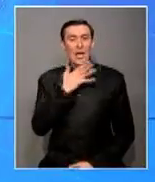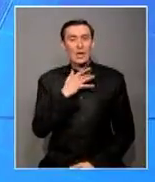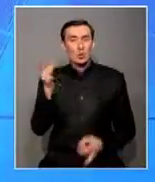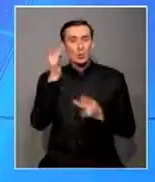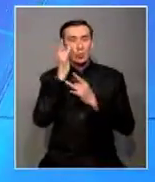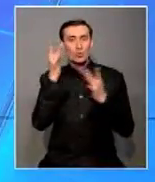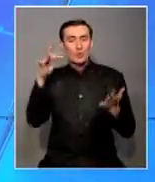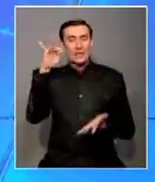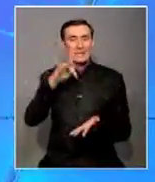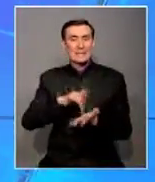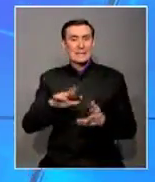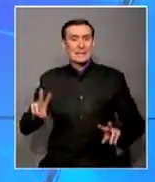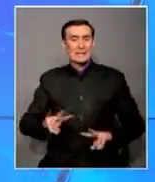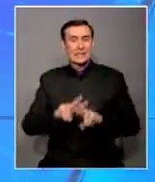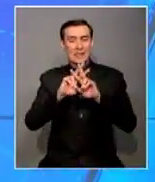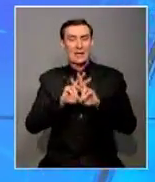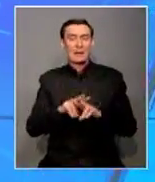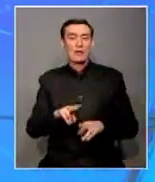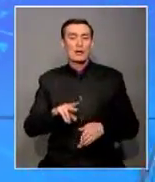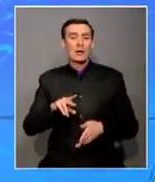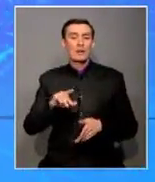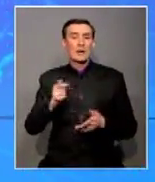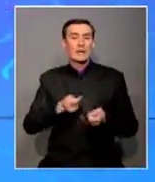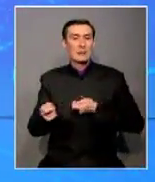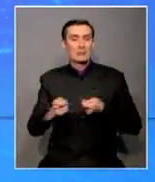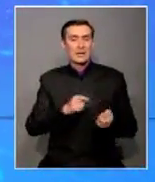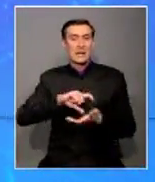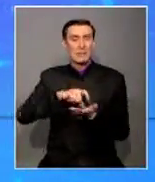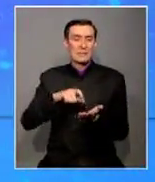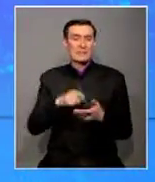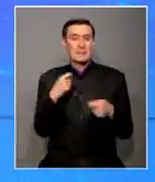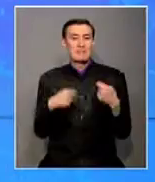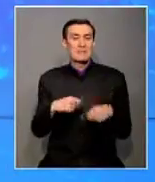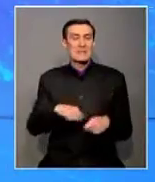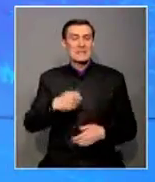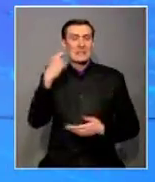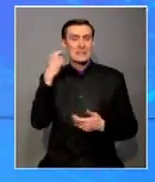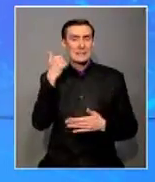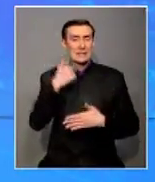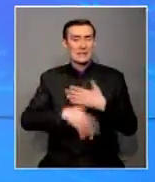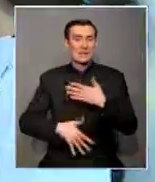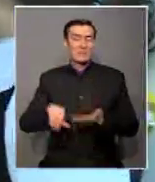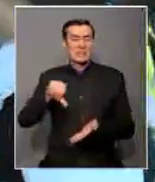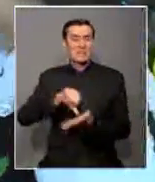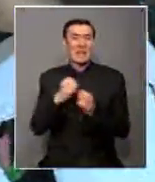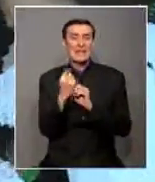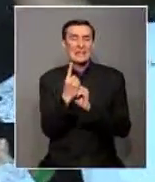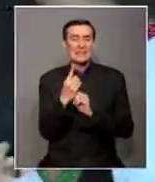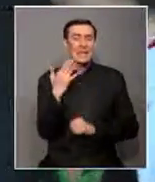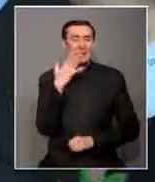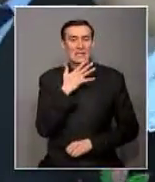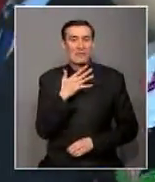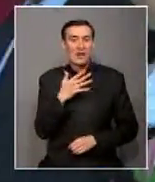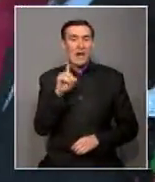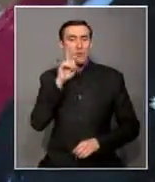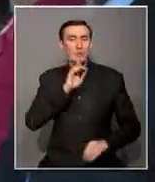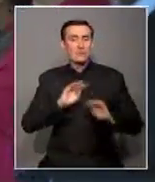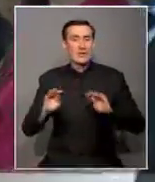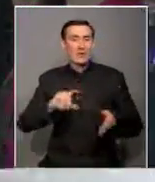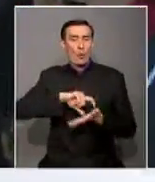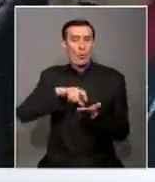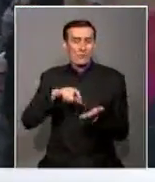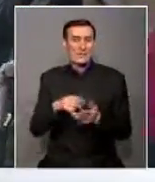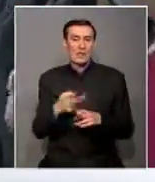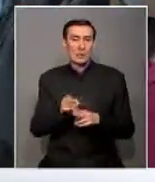Этнокультурные центры столицы получили от Акимата кабинеты в одном из бизнес-центров Астаны. Представители 11 этносов уже обустроили свои